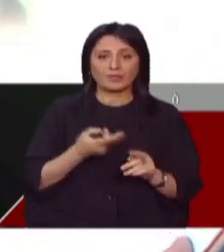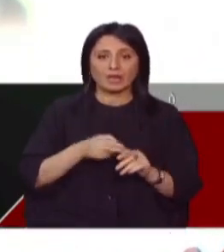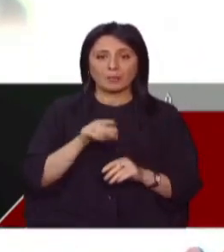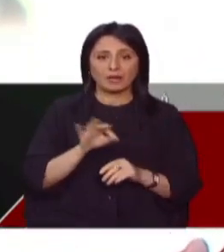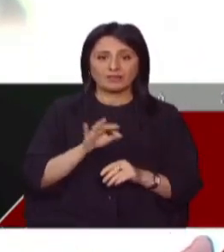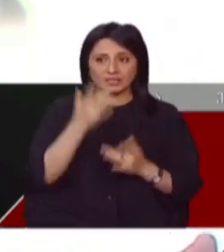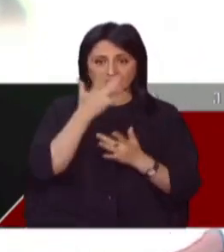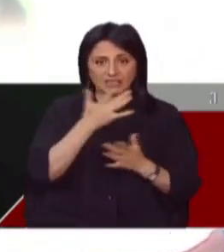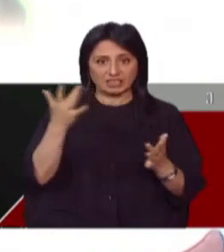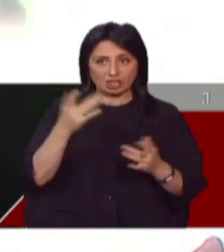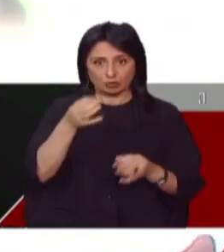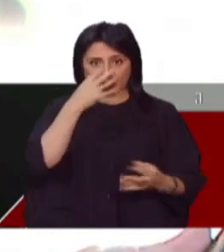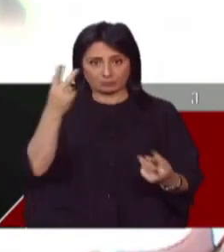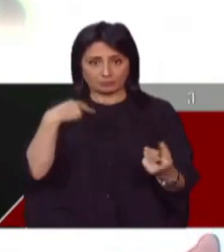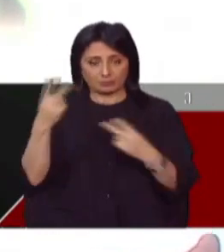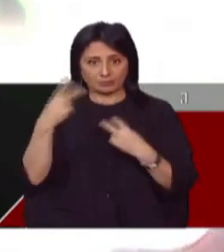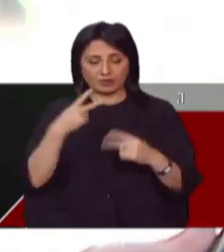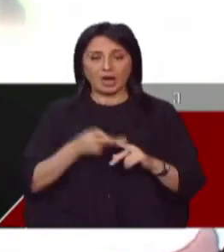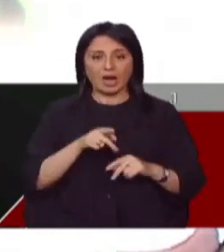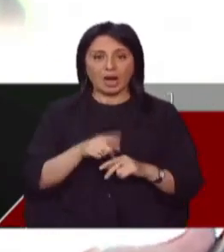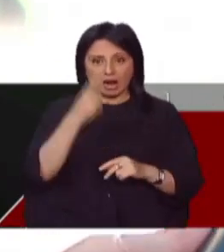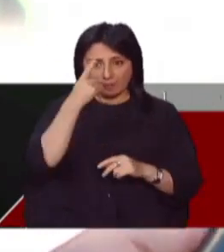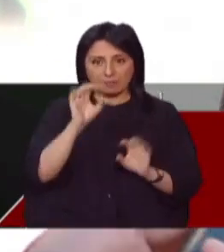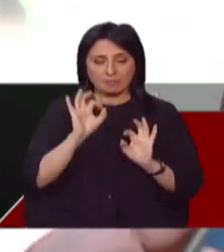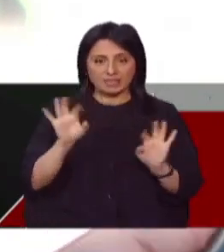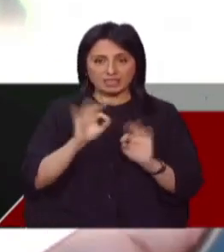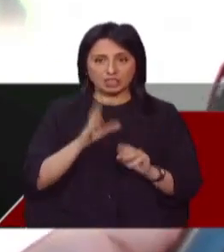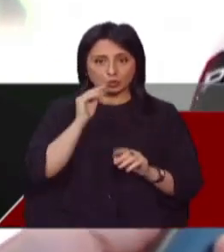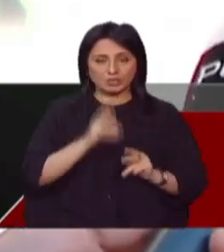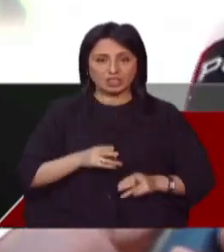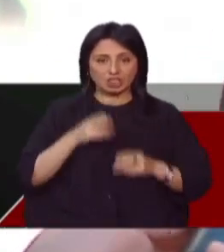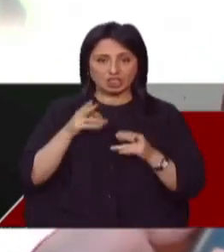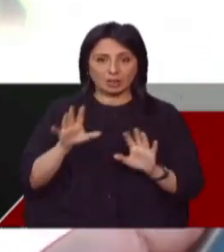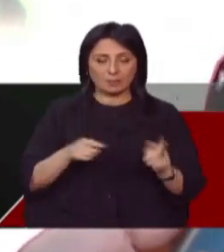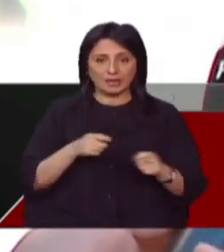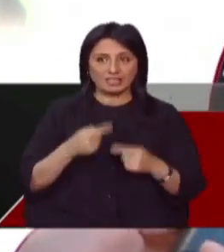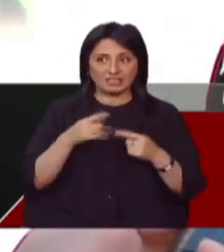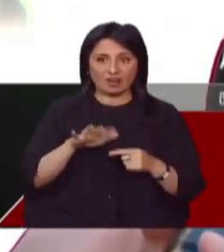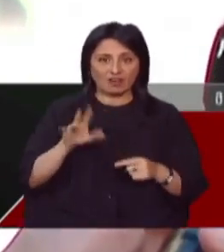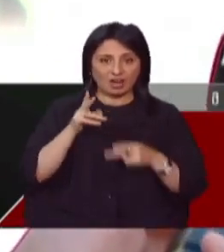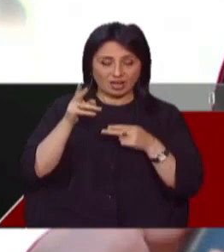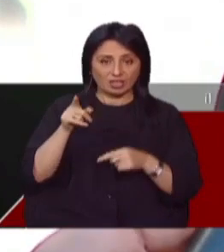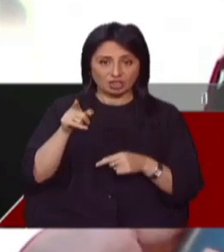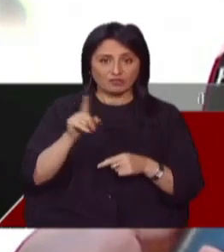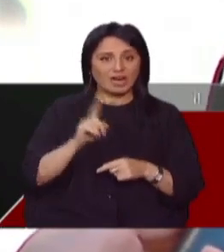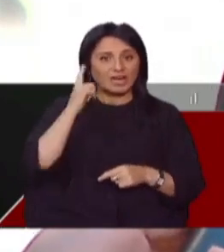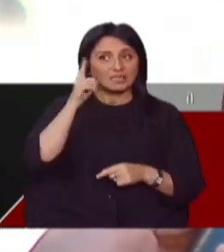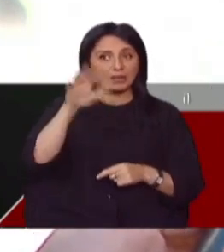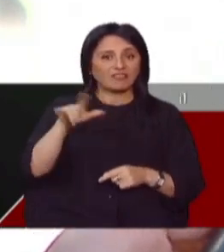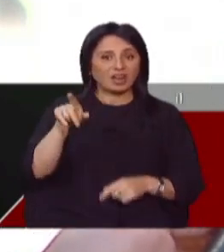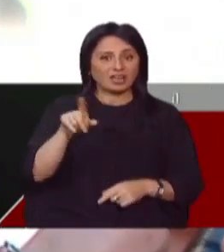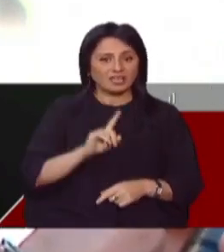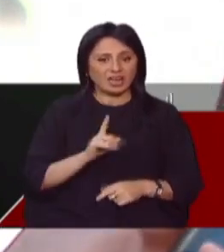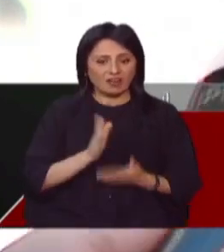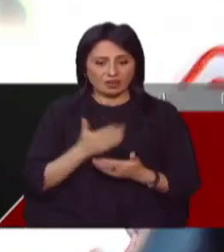ამაზე საჯარო თავიც კი მოიწონოს. აი ამ მესიჯით, როცა ჩადის პრეზიდენტი სხვა ქვეყანაში, რას იფიქრებს ის ქვეყანა,